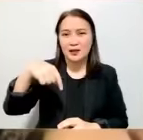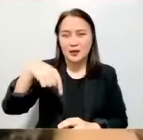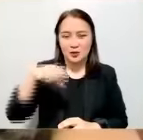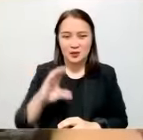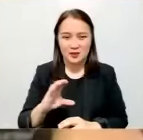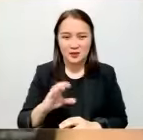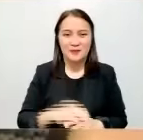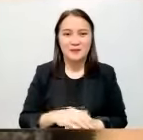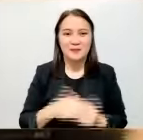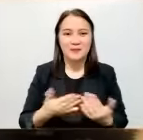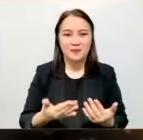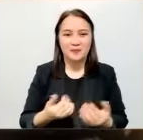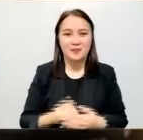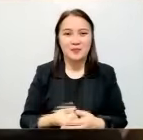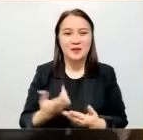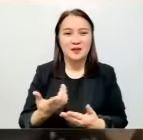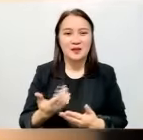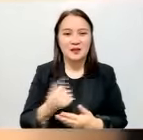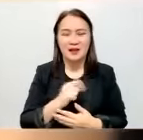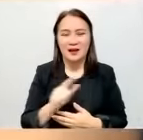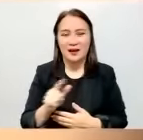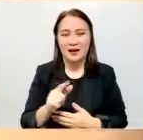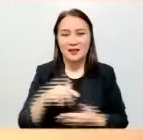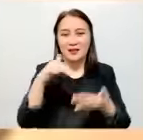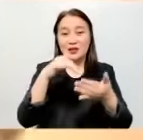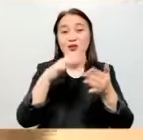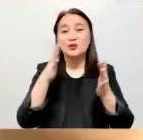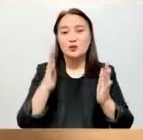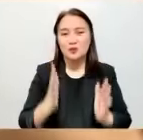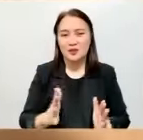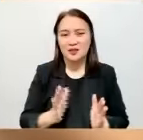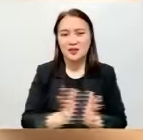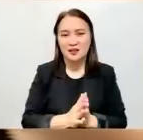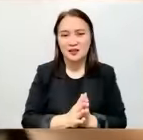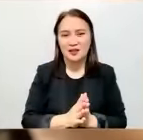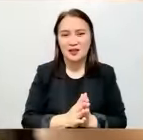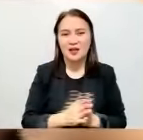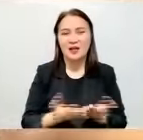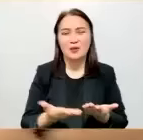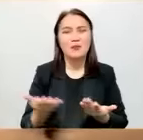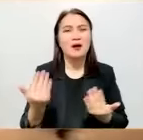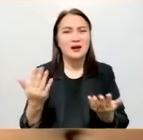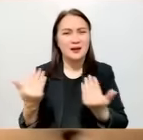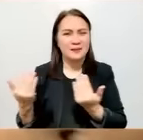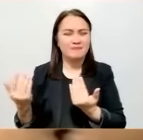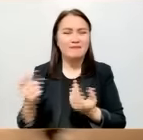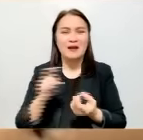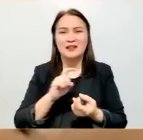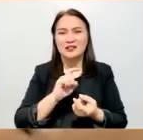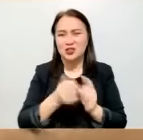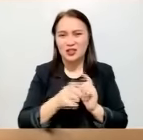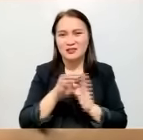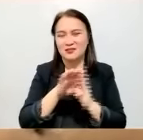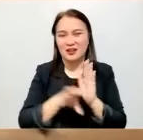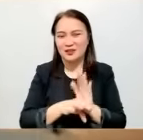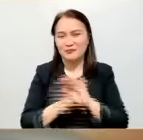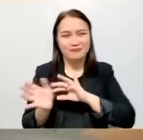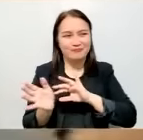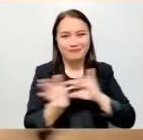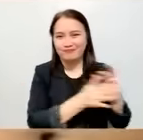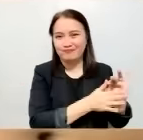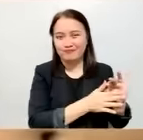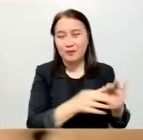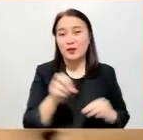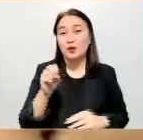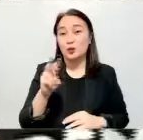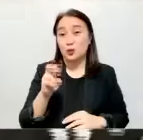ng Oblation Run ng mga estudyante ang kanilang panawagang ibasura ang chacha na sinusulong ng kamara. 12 miyembro ng Alpha